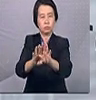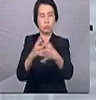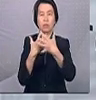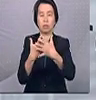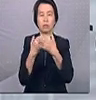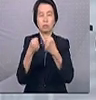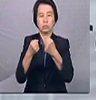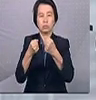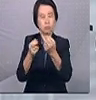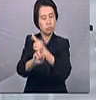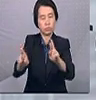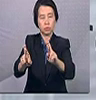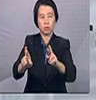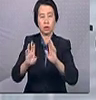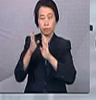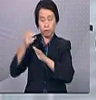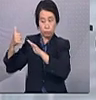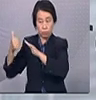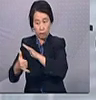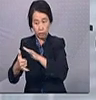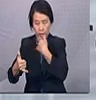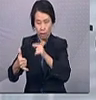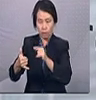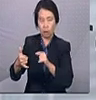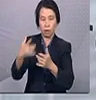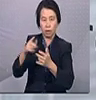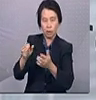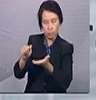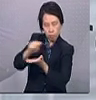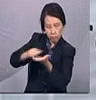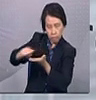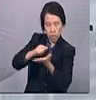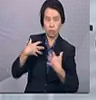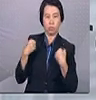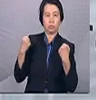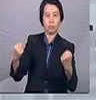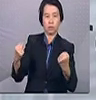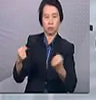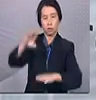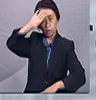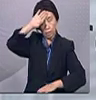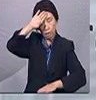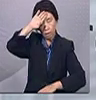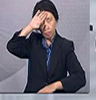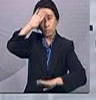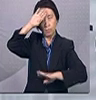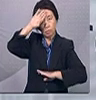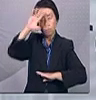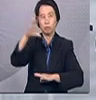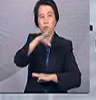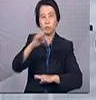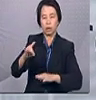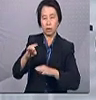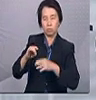pintu masuk utama, mereka akan menjalani saringan kesihatan iaitu saringan demam dan gejala